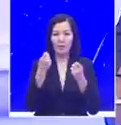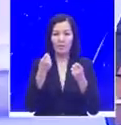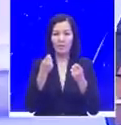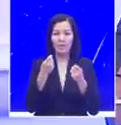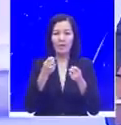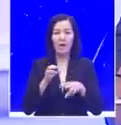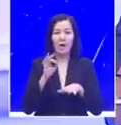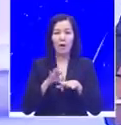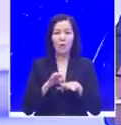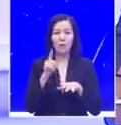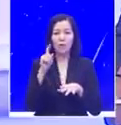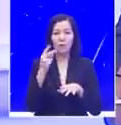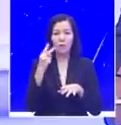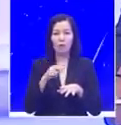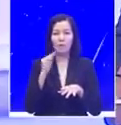қауіпті кеселден